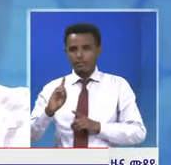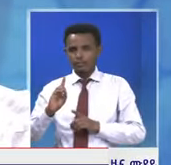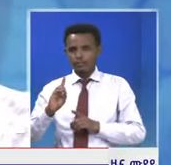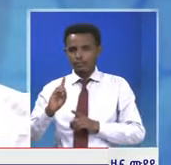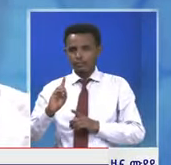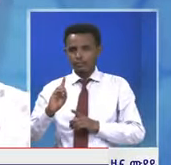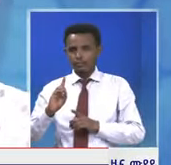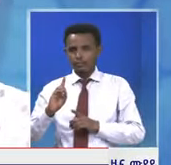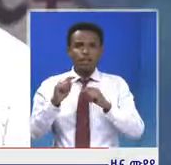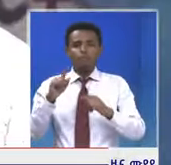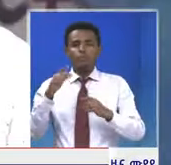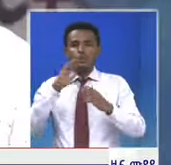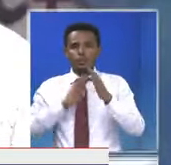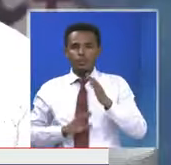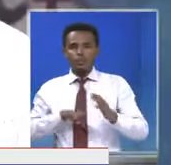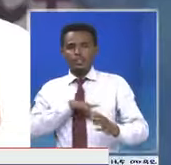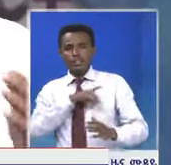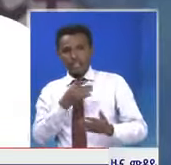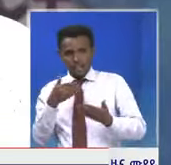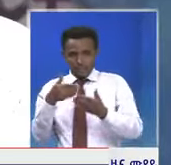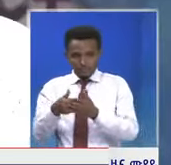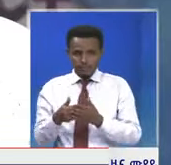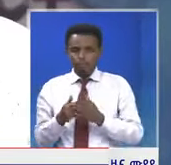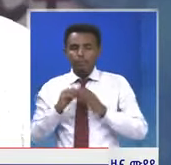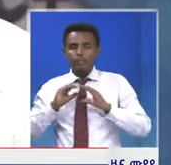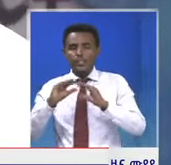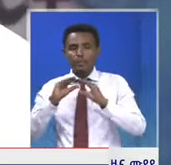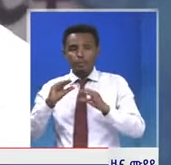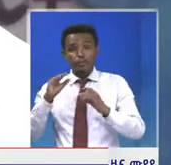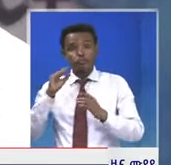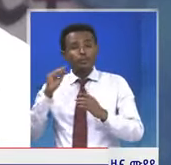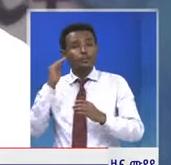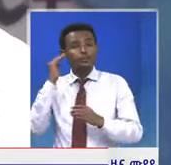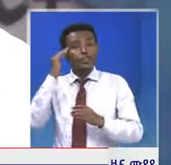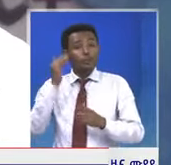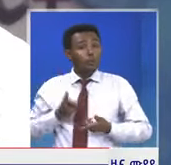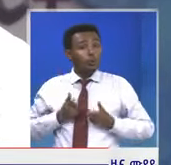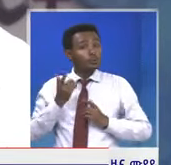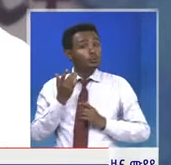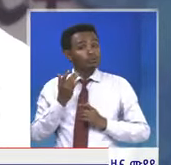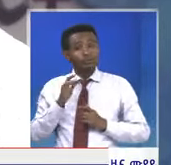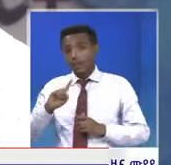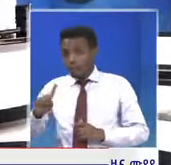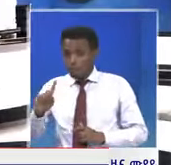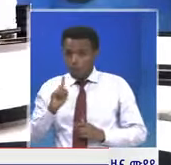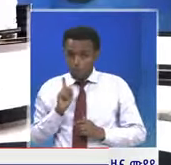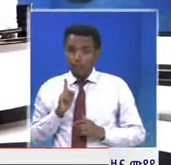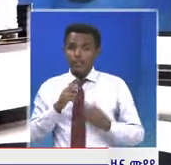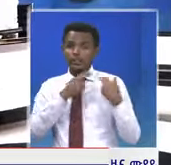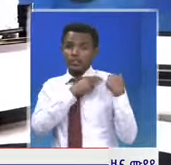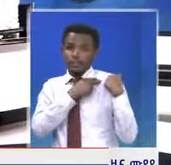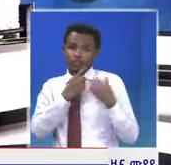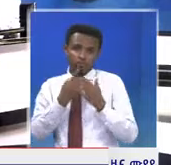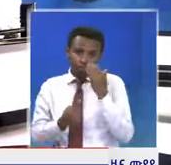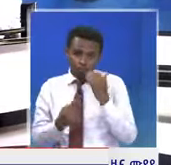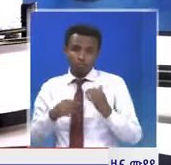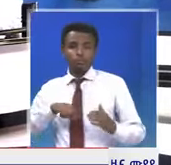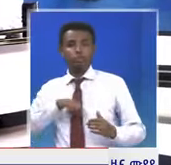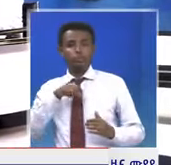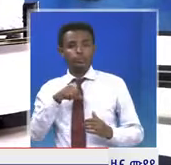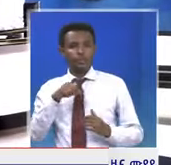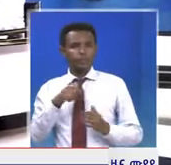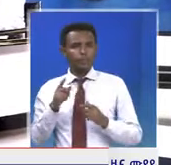ነበር። የሚያስተምሩት ስልጣንን ተገን አድርገው እንጂ ዕውቀት ኑሯቸው አይደለም። ልክ እንደዛ ሁሉ የትግሬ ወራሪም የመጀመሪያ ያደረገው